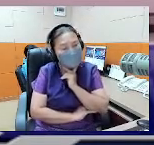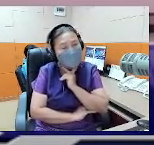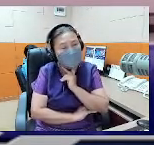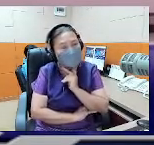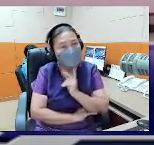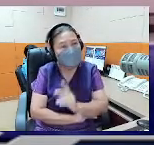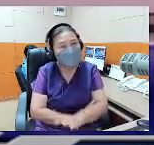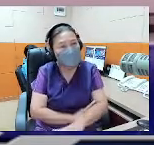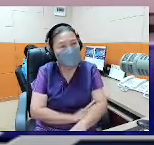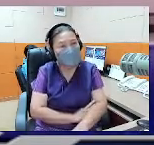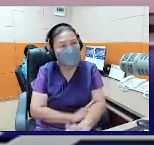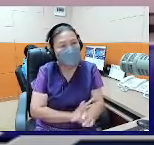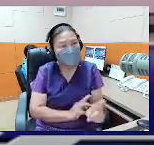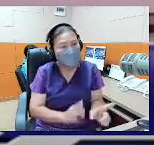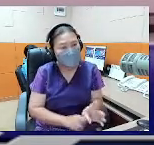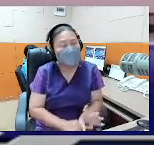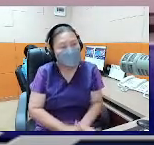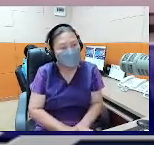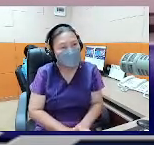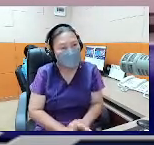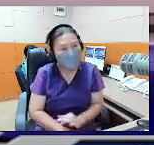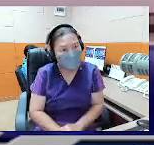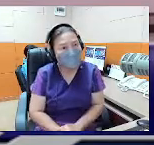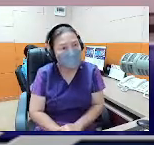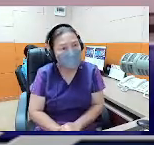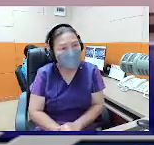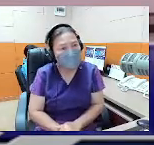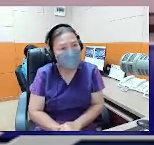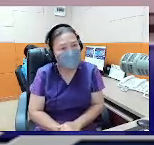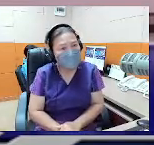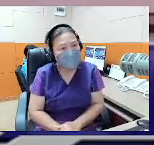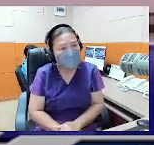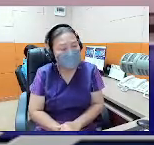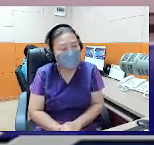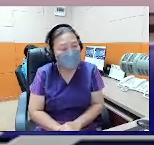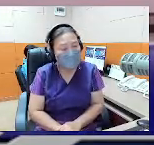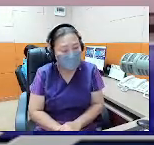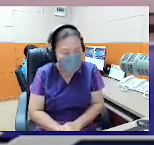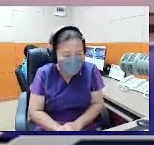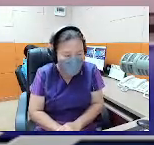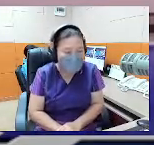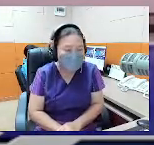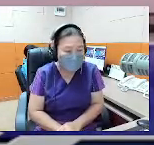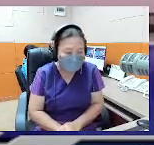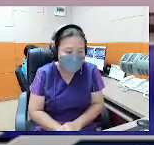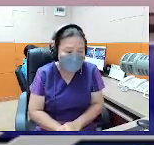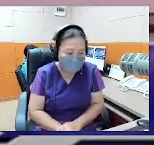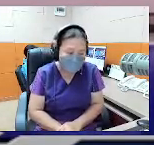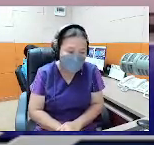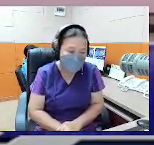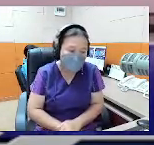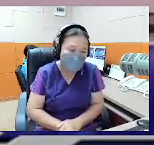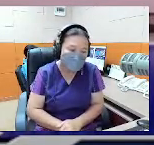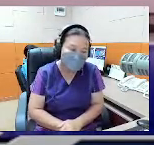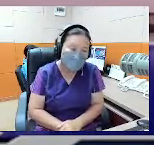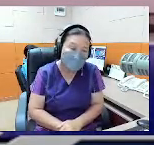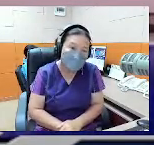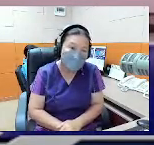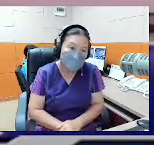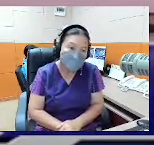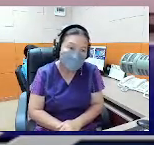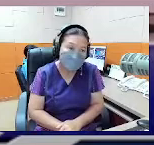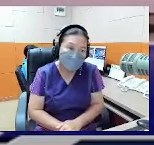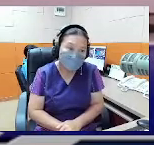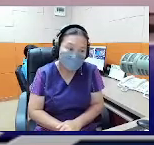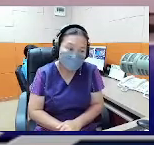ได้นะคะคือจบม.6 ปวช.ปวส.นะคะหรือว่ากศน.ก็ได้นะคะแล้วก็มีภูมิภา